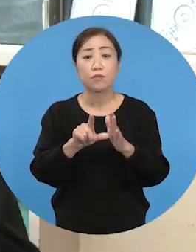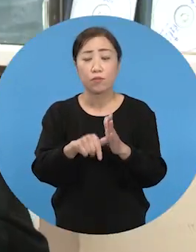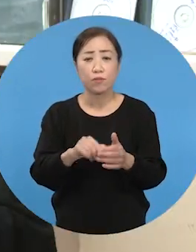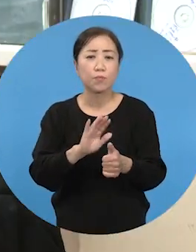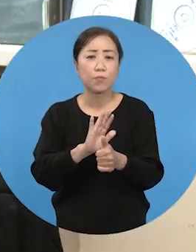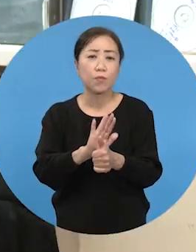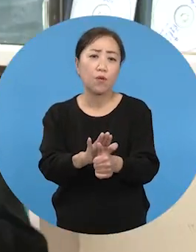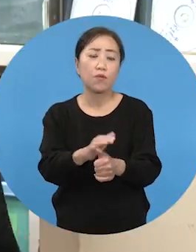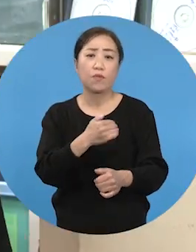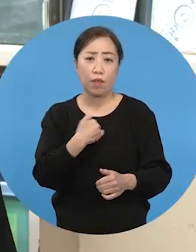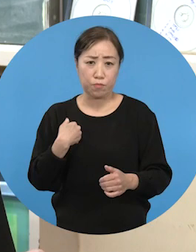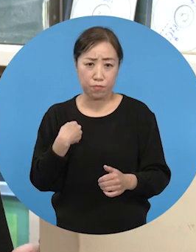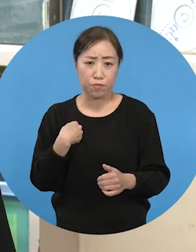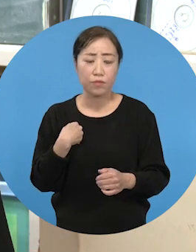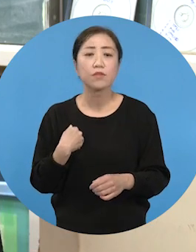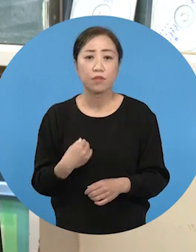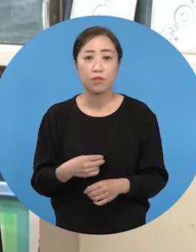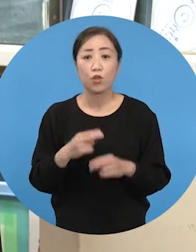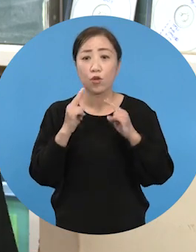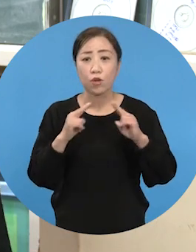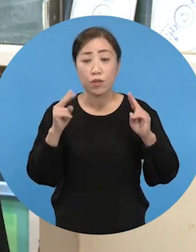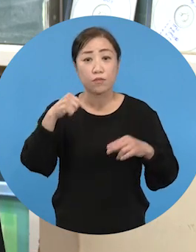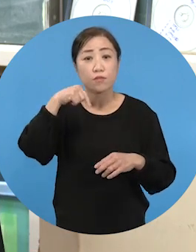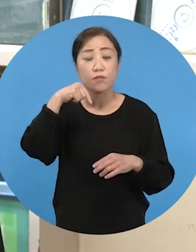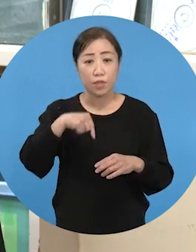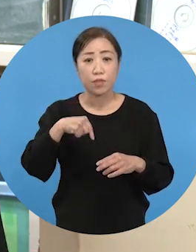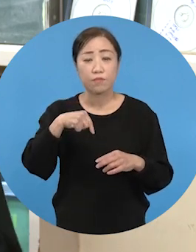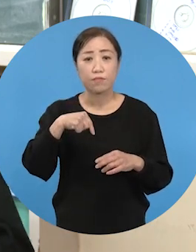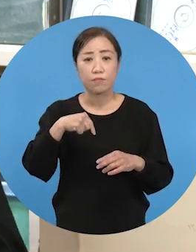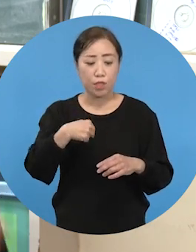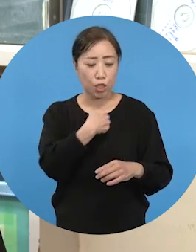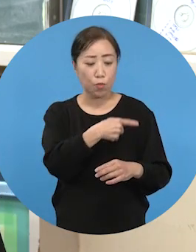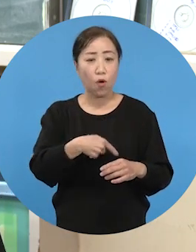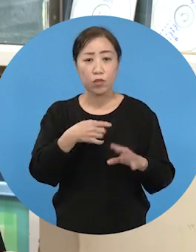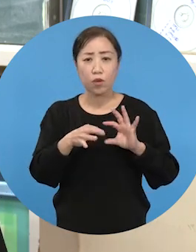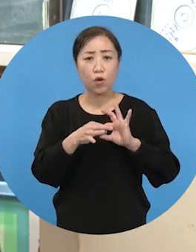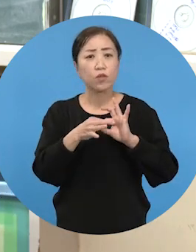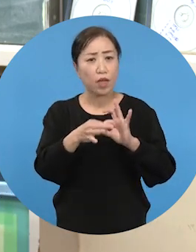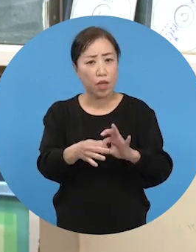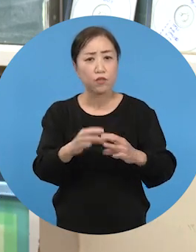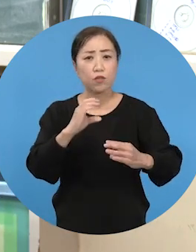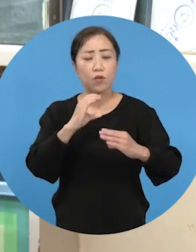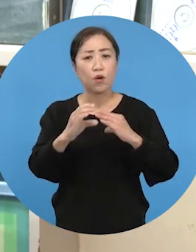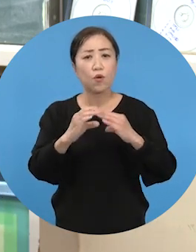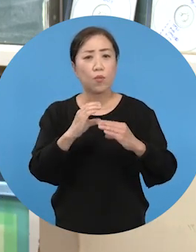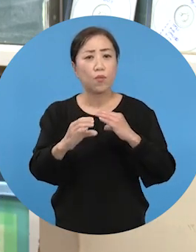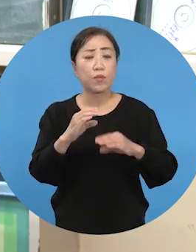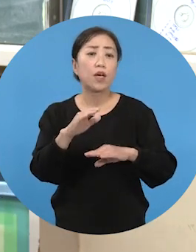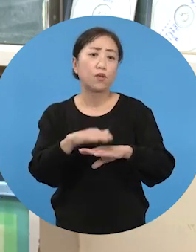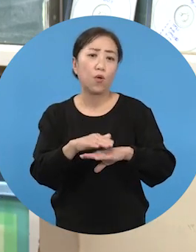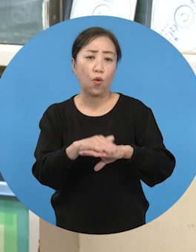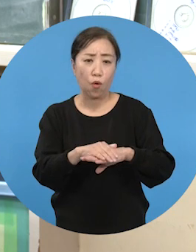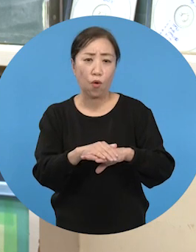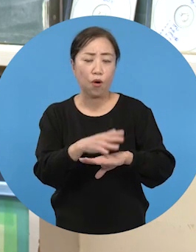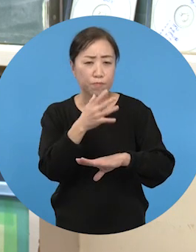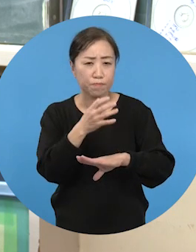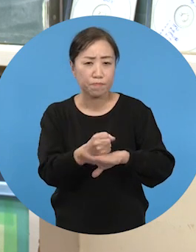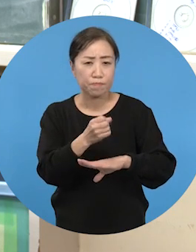伝えたい気持ちを歌で出す、お友達に気持ちを伝えるっていう、そうコミュニケー